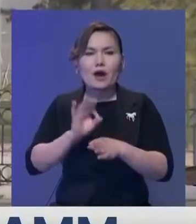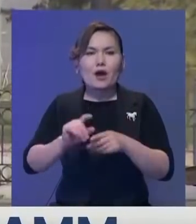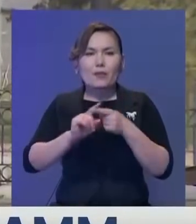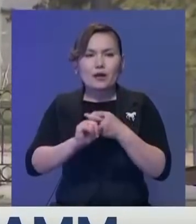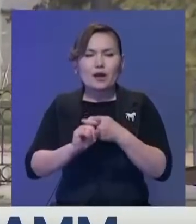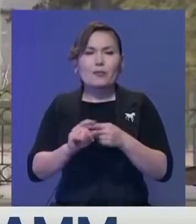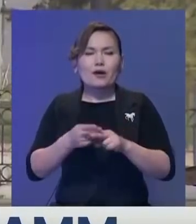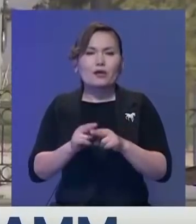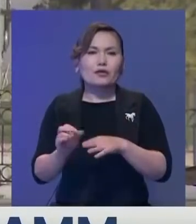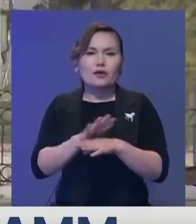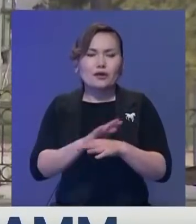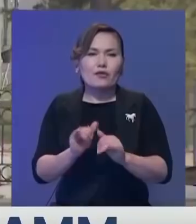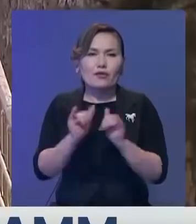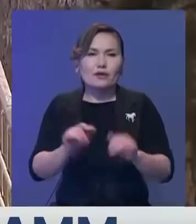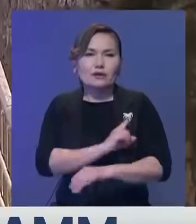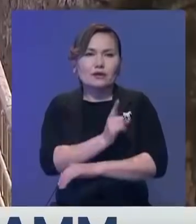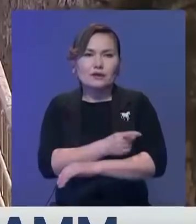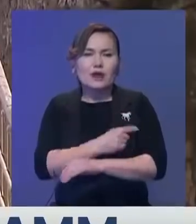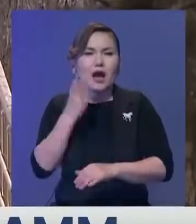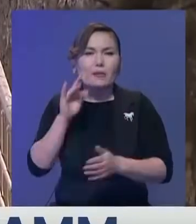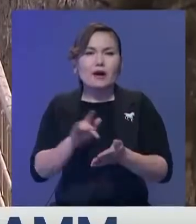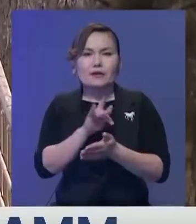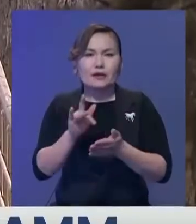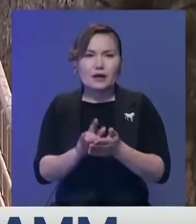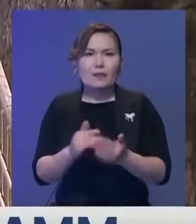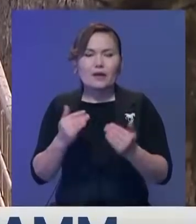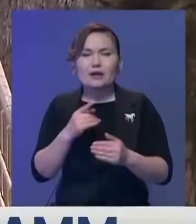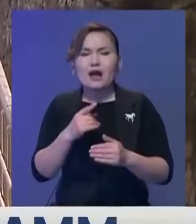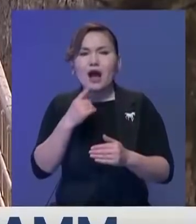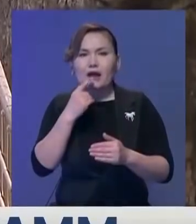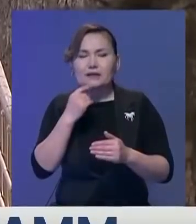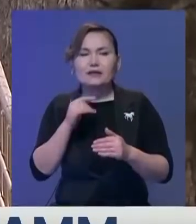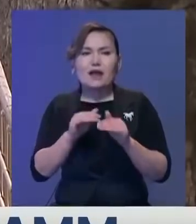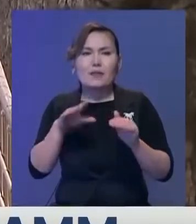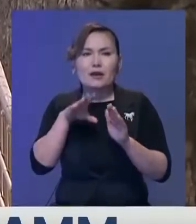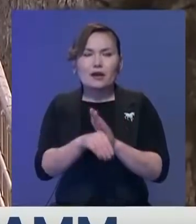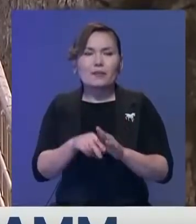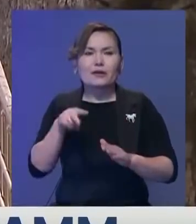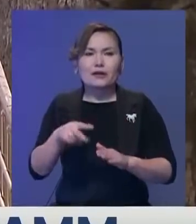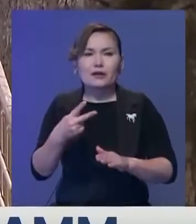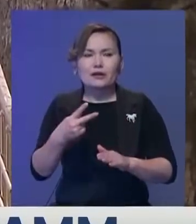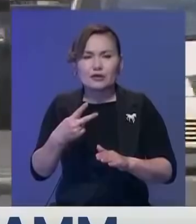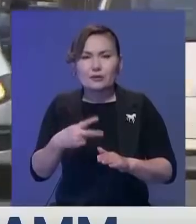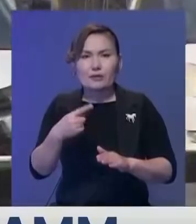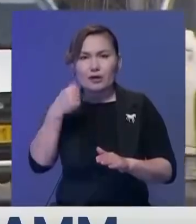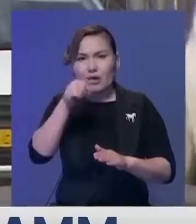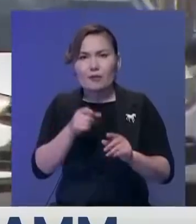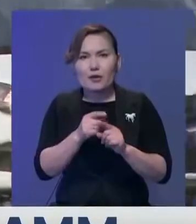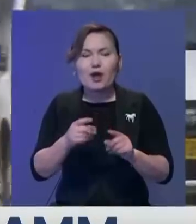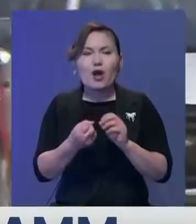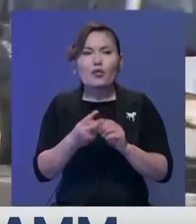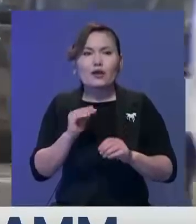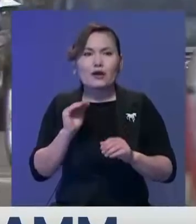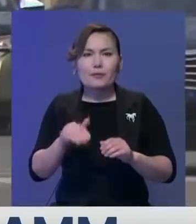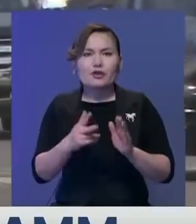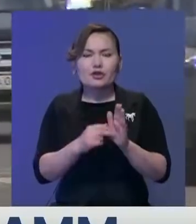вирус жұқтырудың жоғары деңгейі сақталып отыр. Алматы қазір қызыл аймақта. Жыл басынан бері мегаполисте 12800